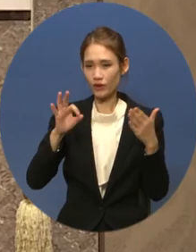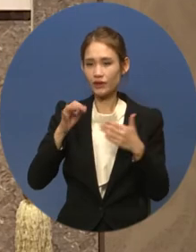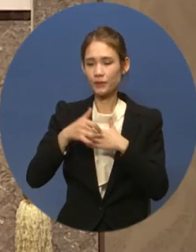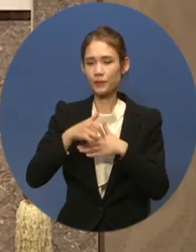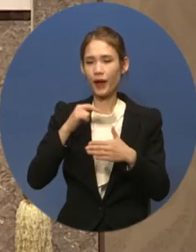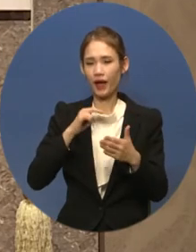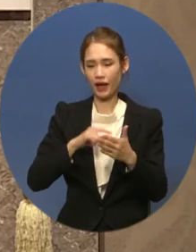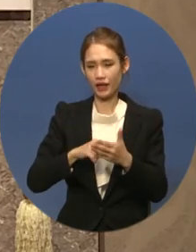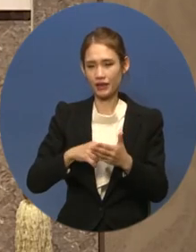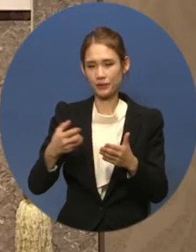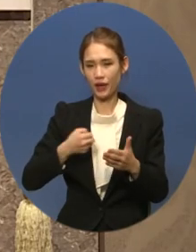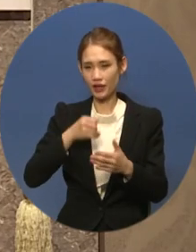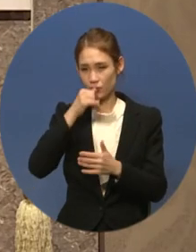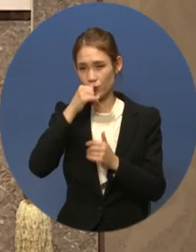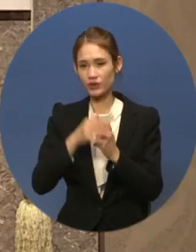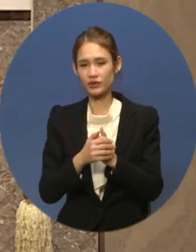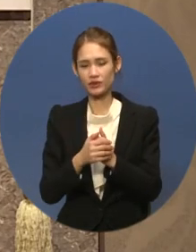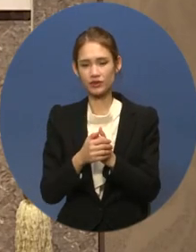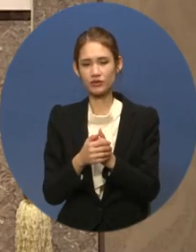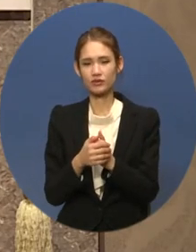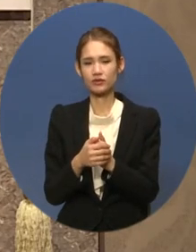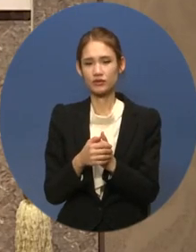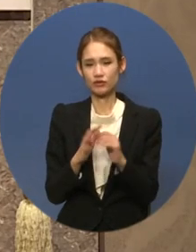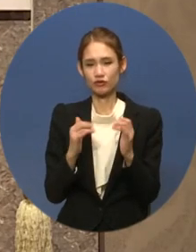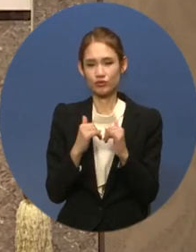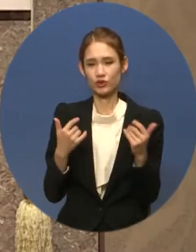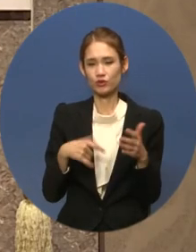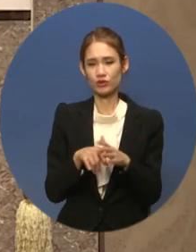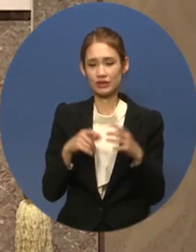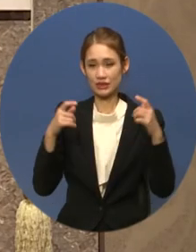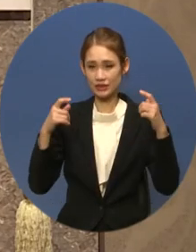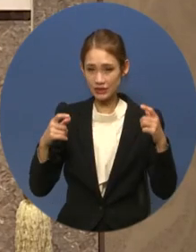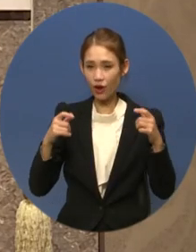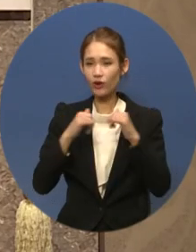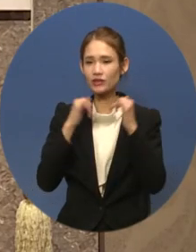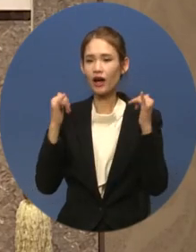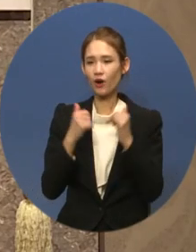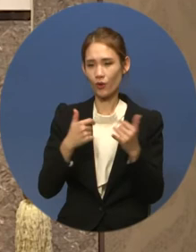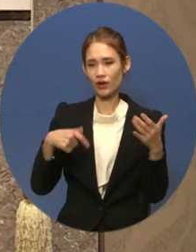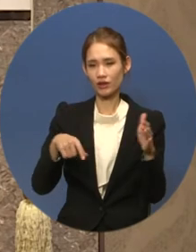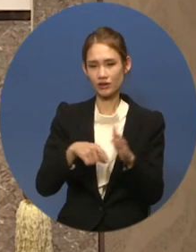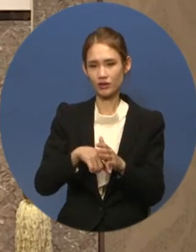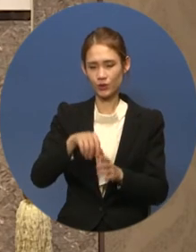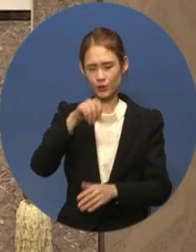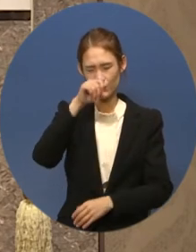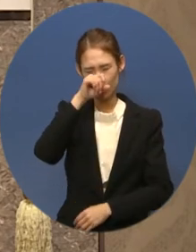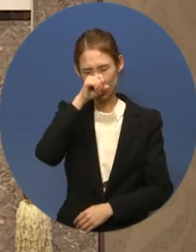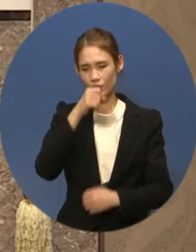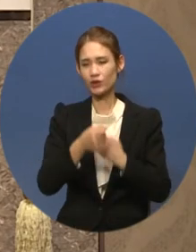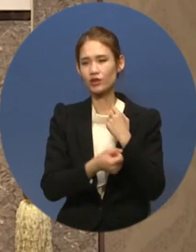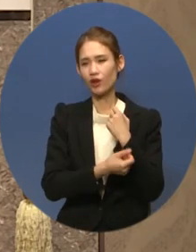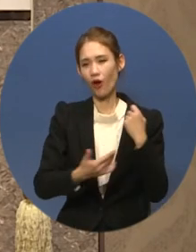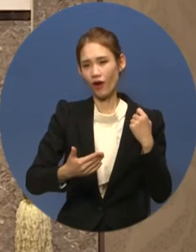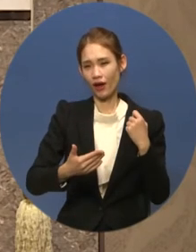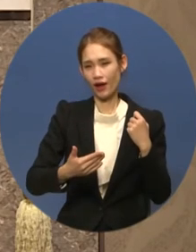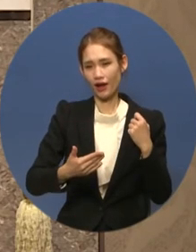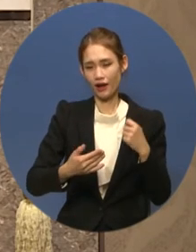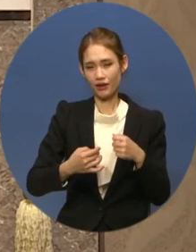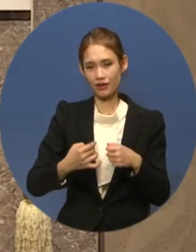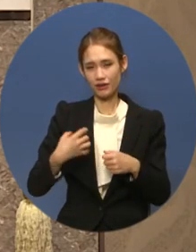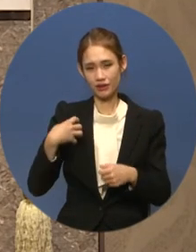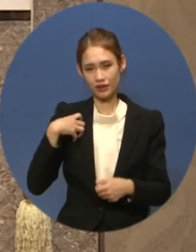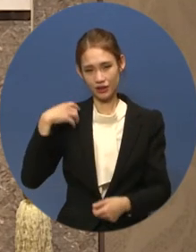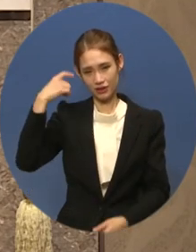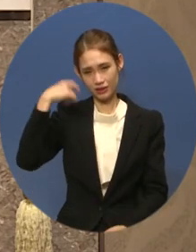기본적으로 있고요 우리가 아 국민을 위해서 지역사회를 위해서 선한 영향력을 행사해야 된다는 것을 4명 처럼